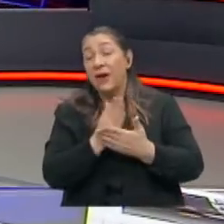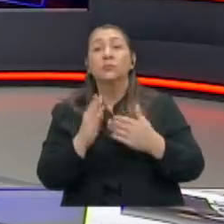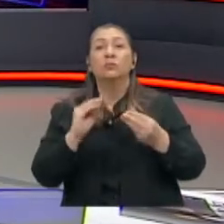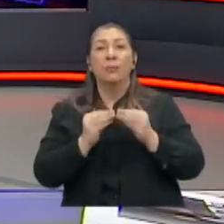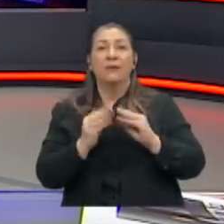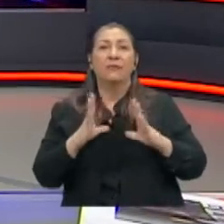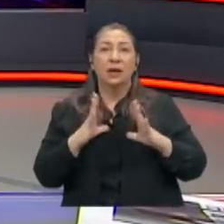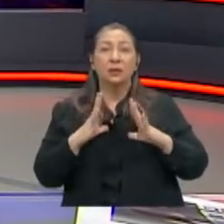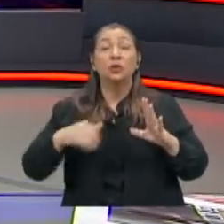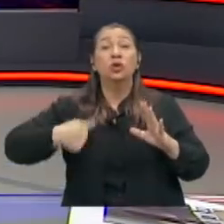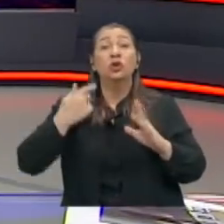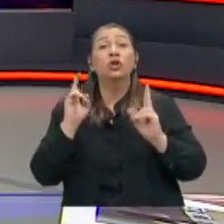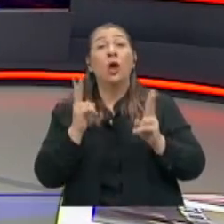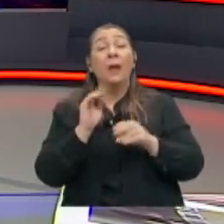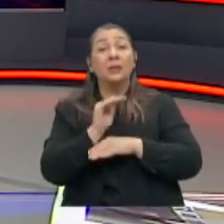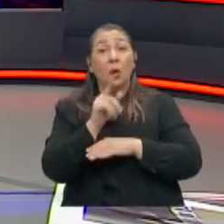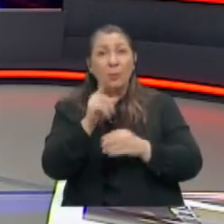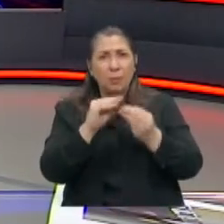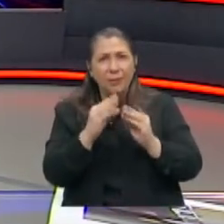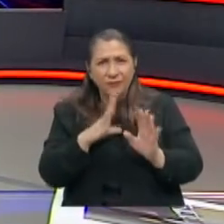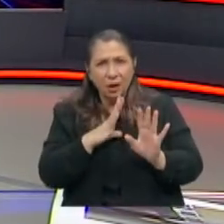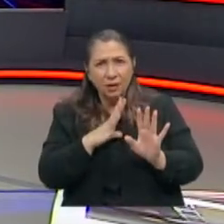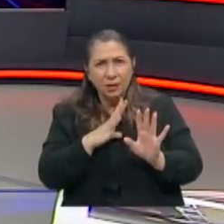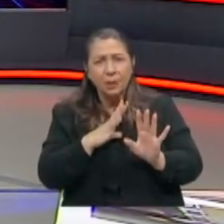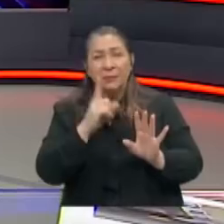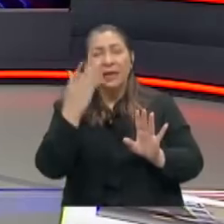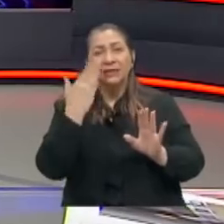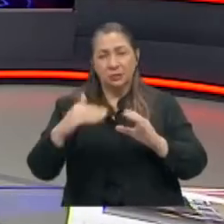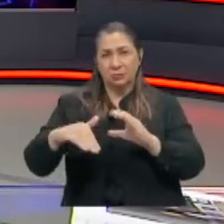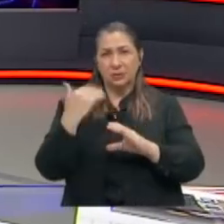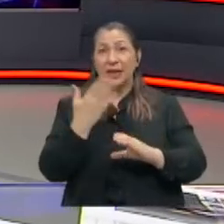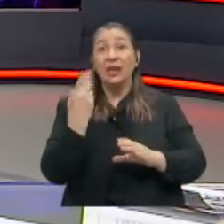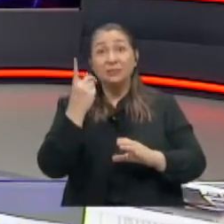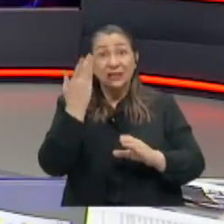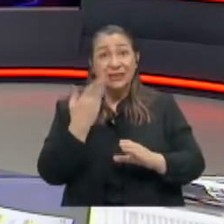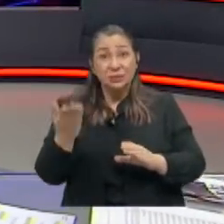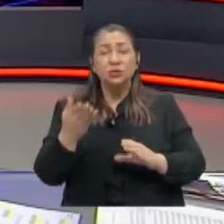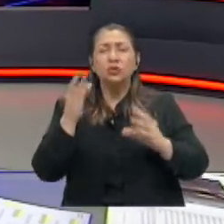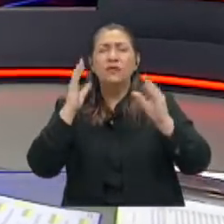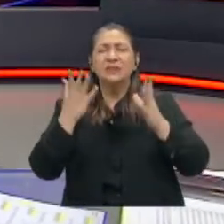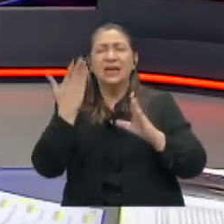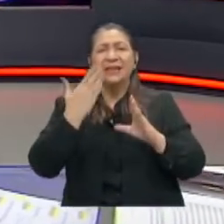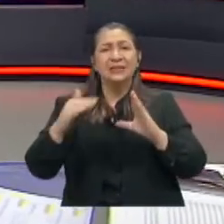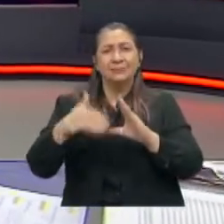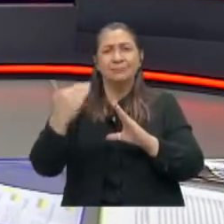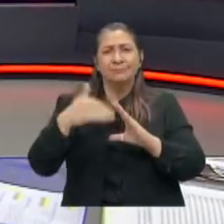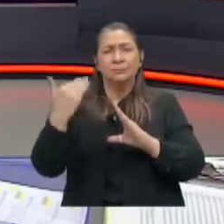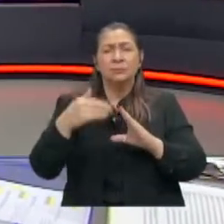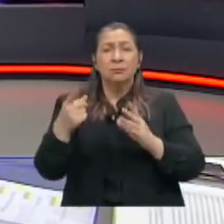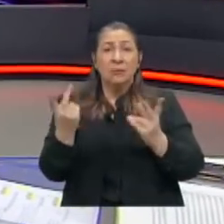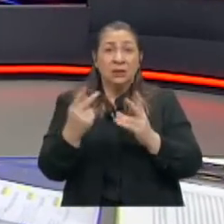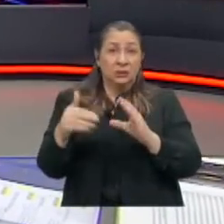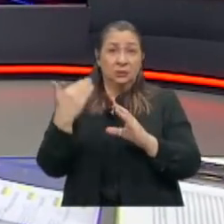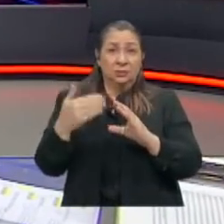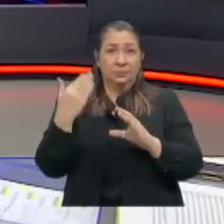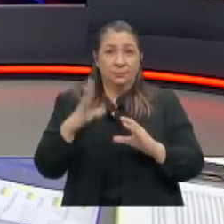var. Normal hayatımızı. Öyle bir sorun var. Şimdi bir izleyicimiz, genç bir izleyicimiz, pek çok genç izleyicimizden öyle mesajlar